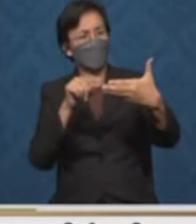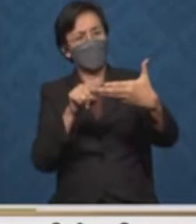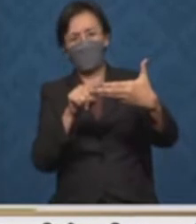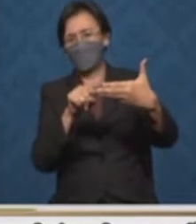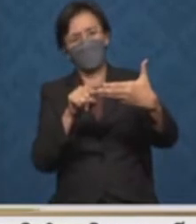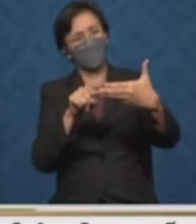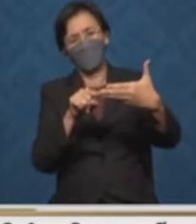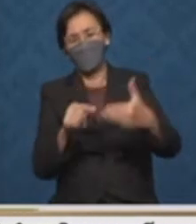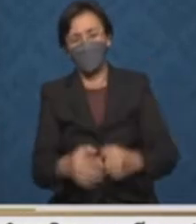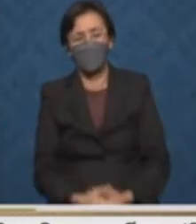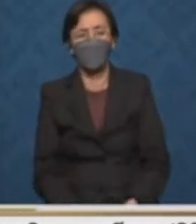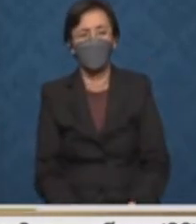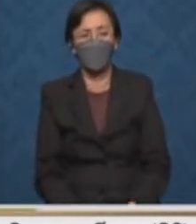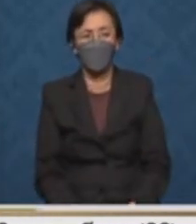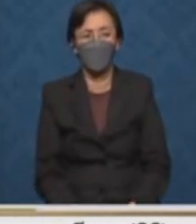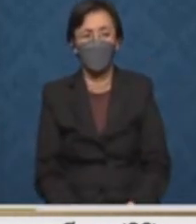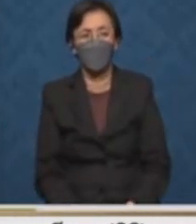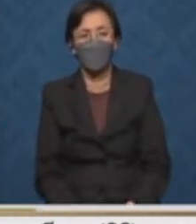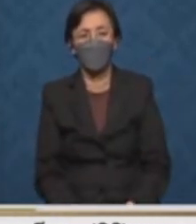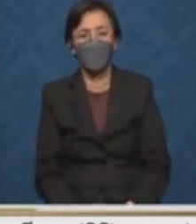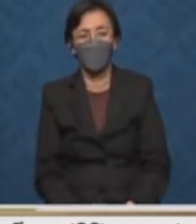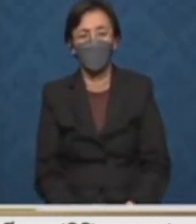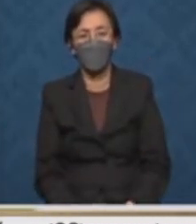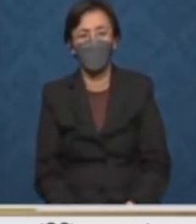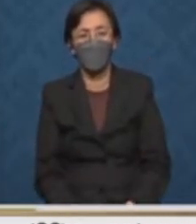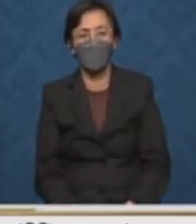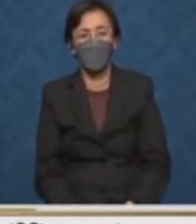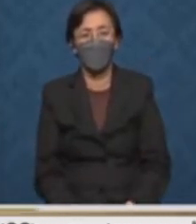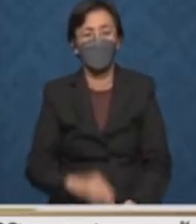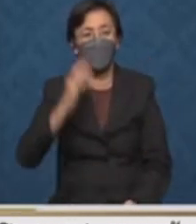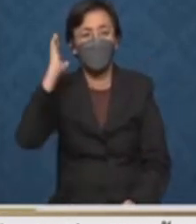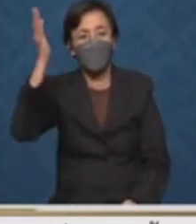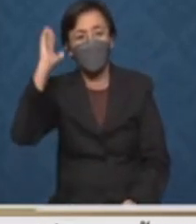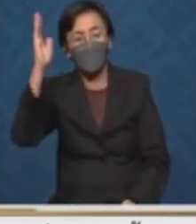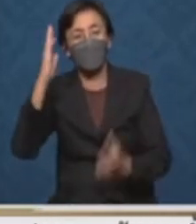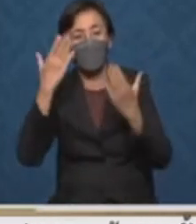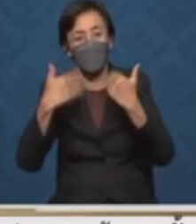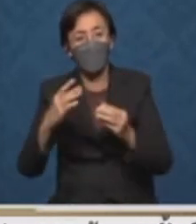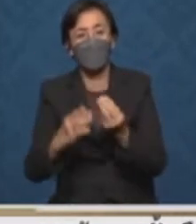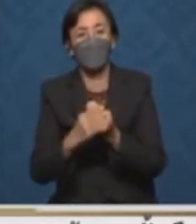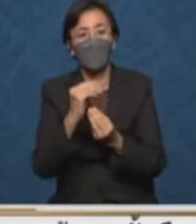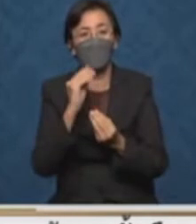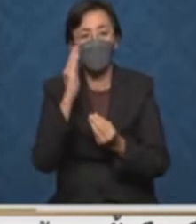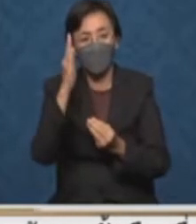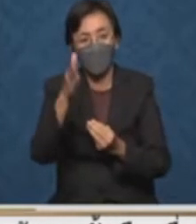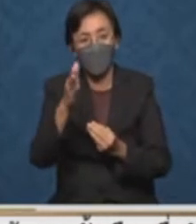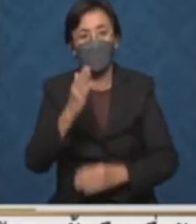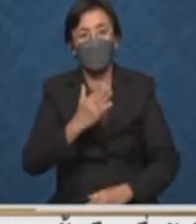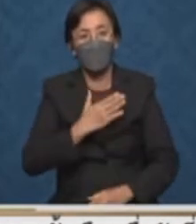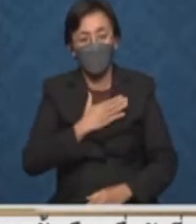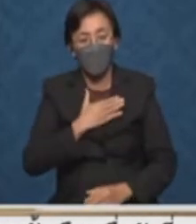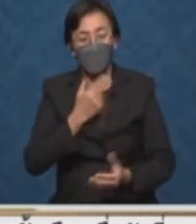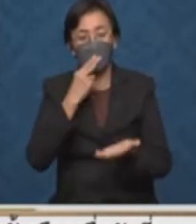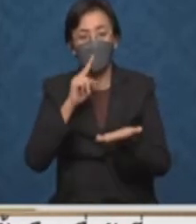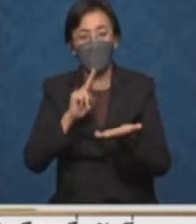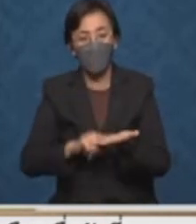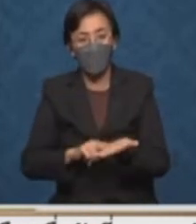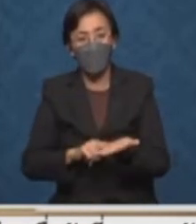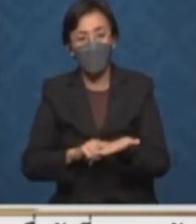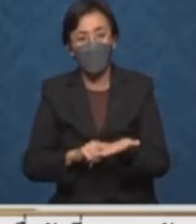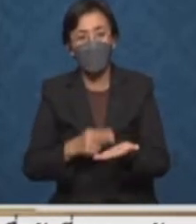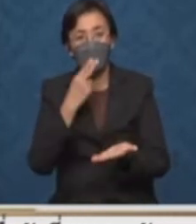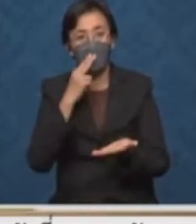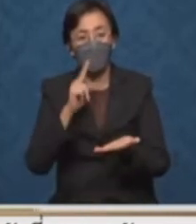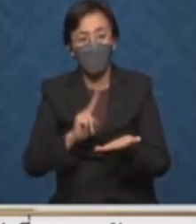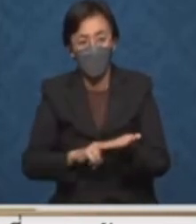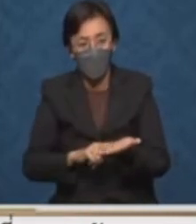านประธานครับวันหลังจากอภิปรายวางใจเสร็จสัปดาห์หน้าเนี่ยผมจะทำหนังสือนะครับเป็